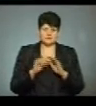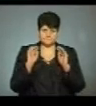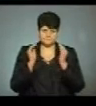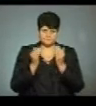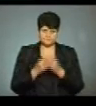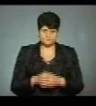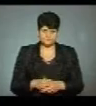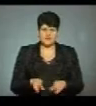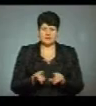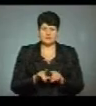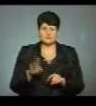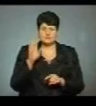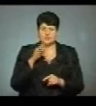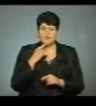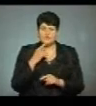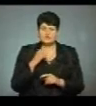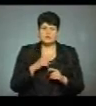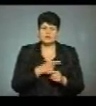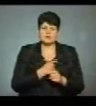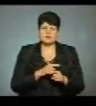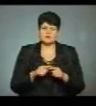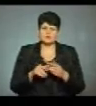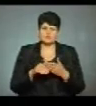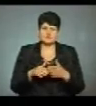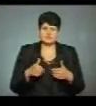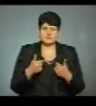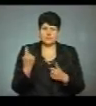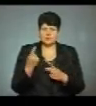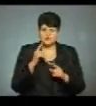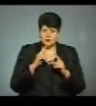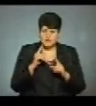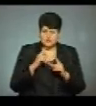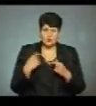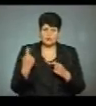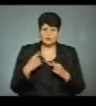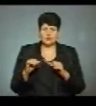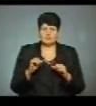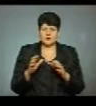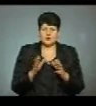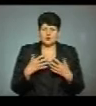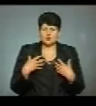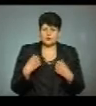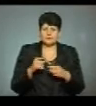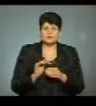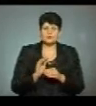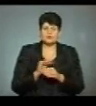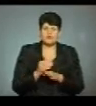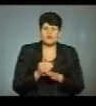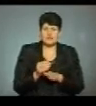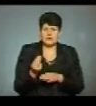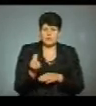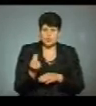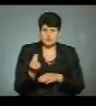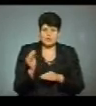Також Ярослав Чаківський каже, лікарня швидкої допомоги зверталася до обласної ради та обласного управління охорони здоров'я, щоб їм додатково виділили кошти